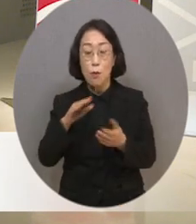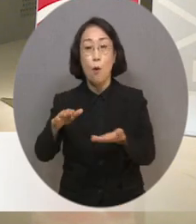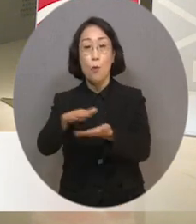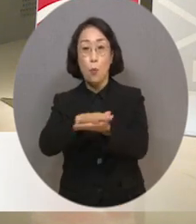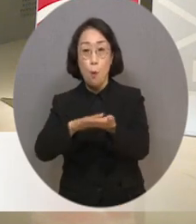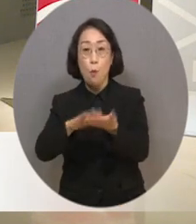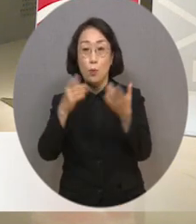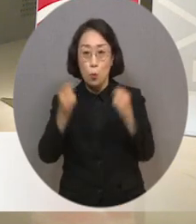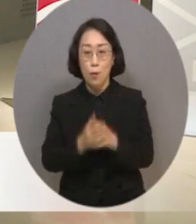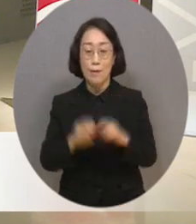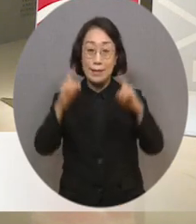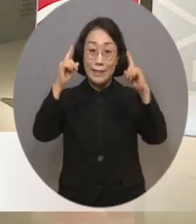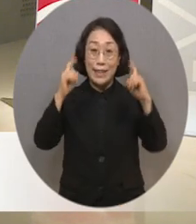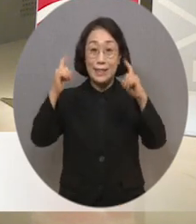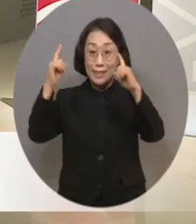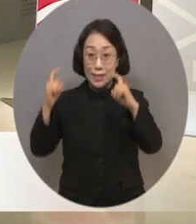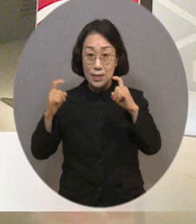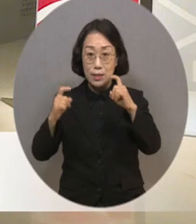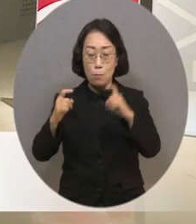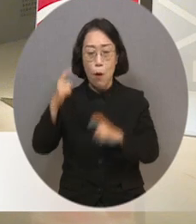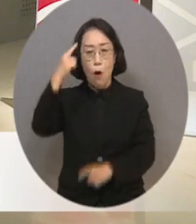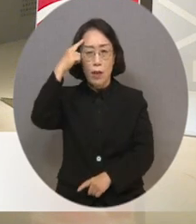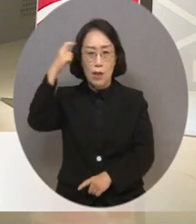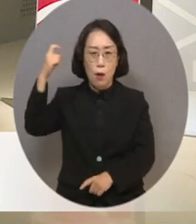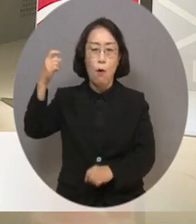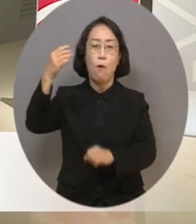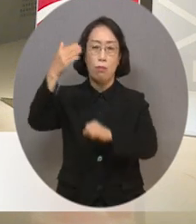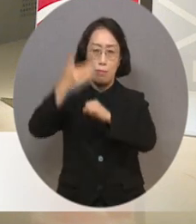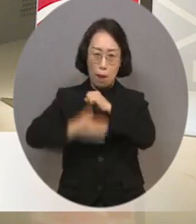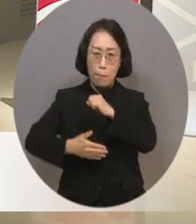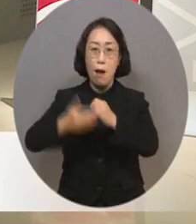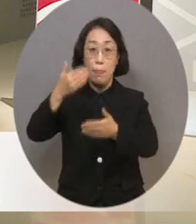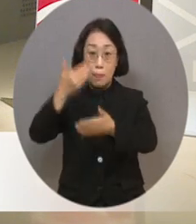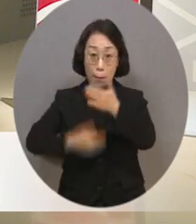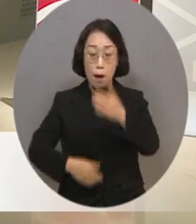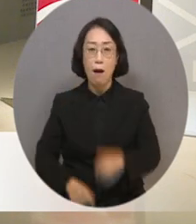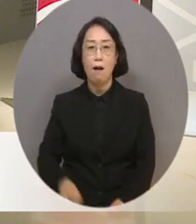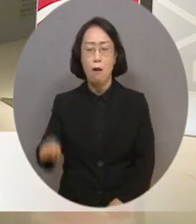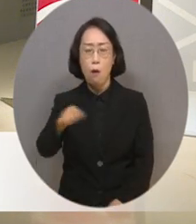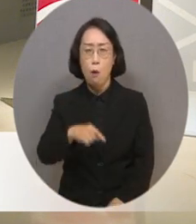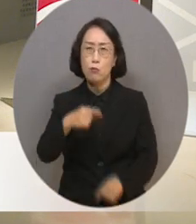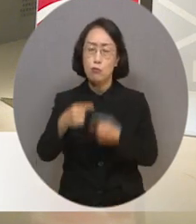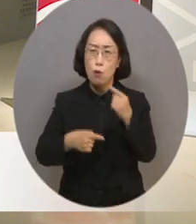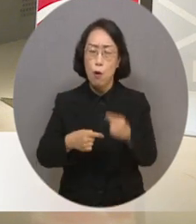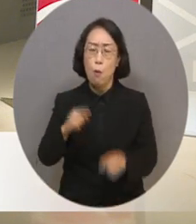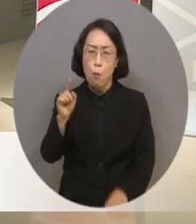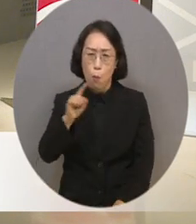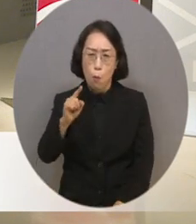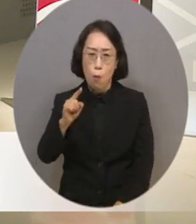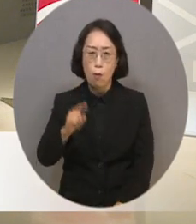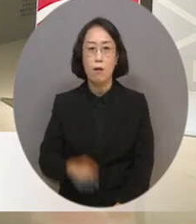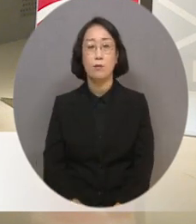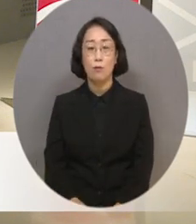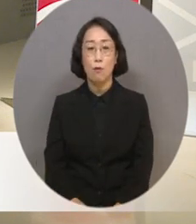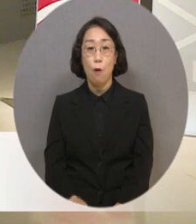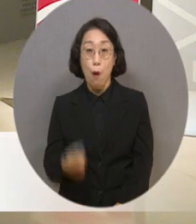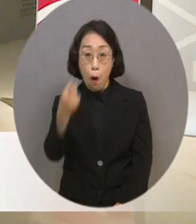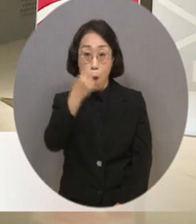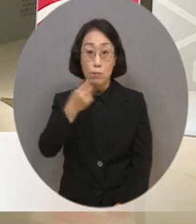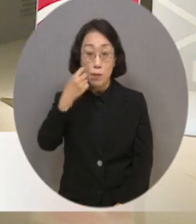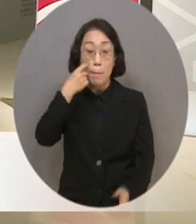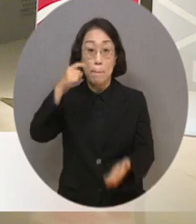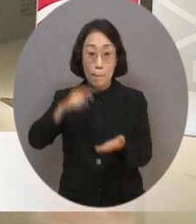사진 한 번이라도 찍으면 그게 머릿속에 기억에 남아서 어? 수어가 뭐가 있었는데? 하면서 네이버에 한번 검색만 해보셔도